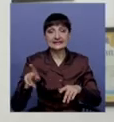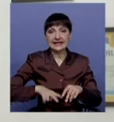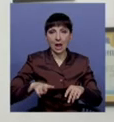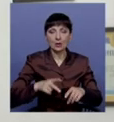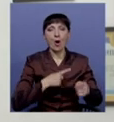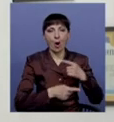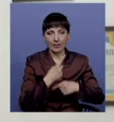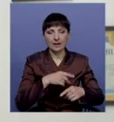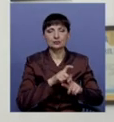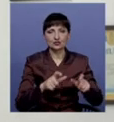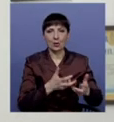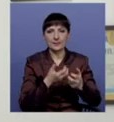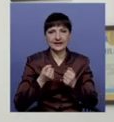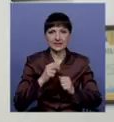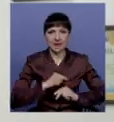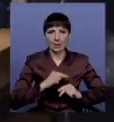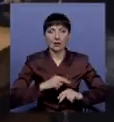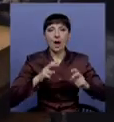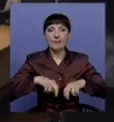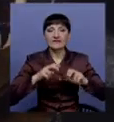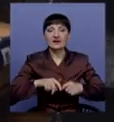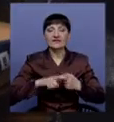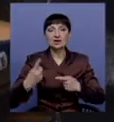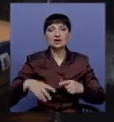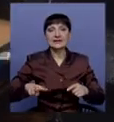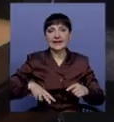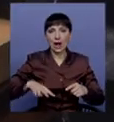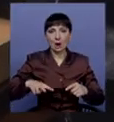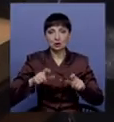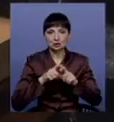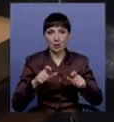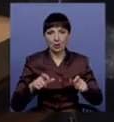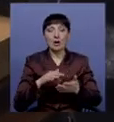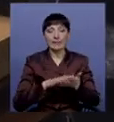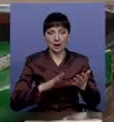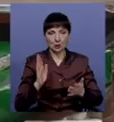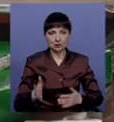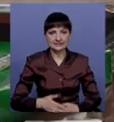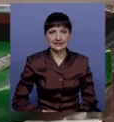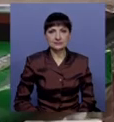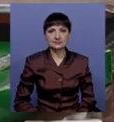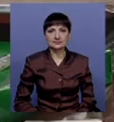вновь примут на прежнее место работы. А вот проверки в отношении руководителя учебного заведения продолжатся.